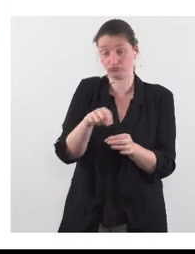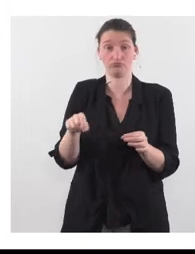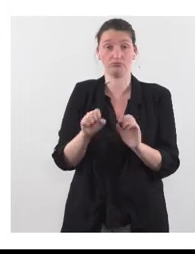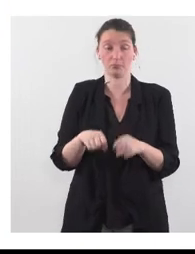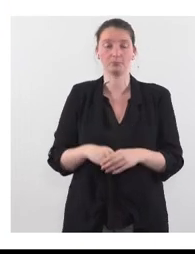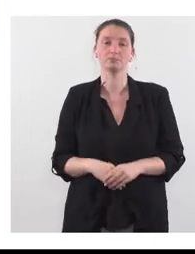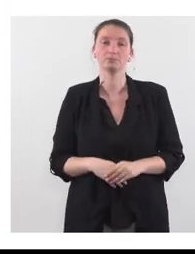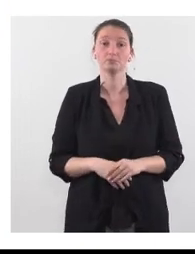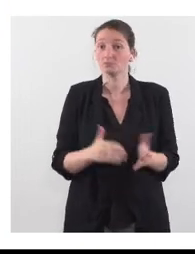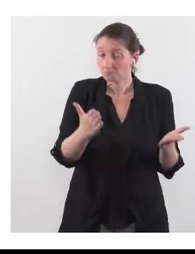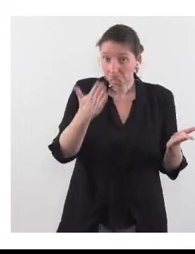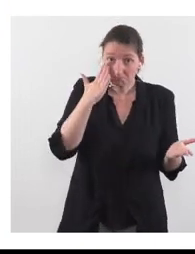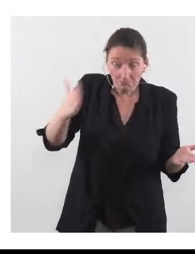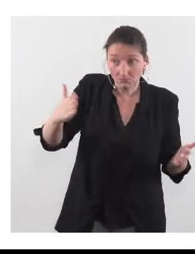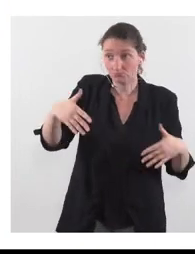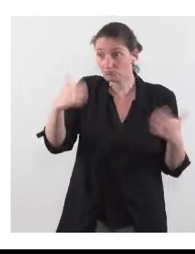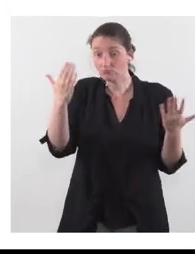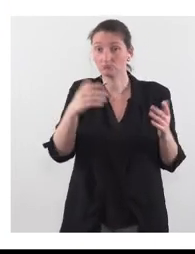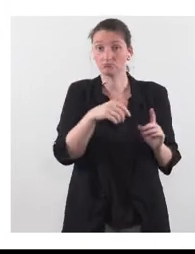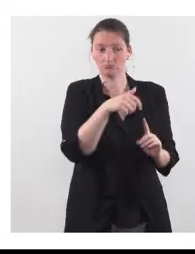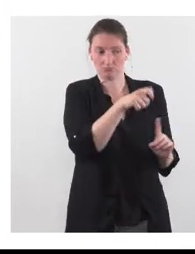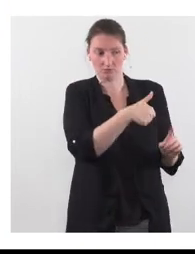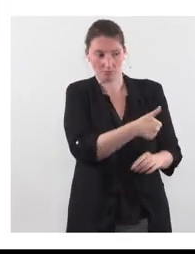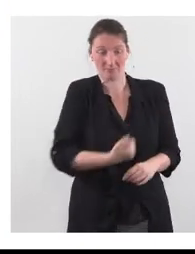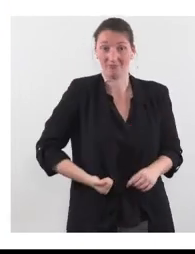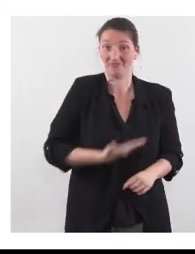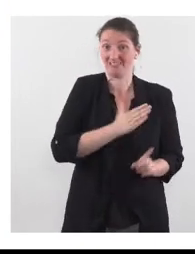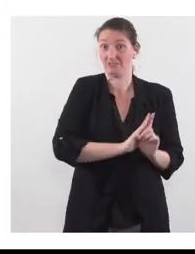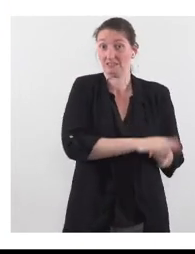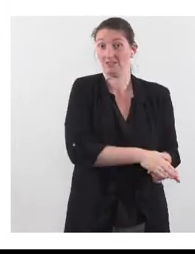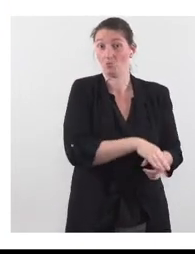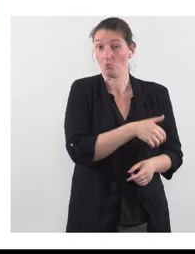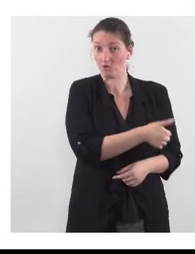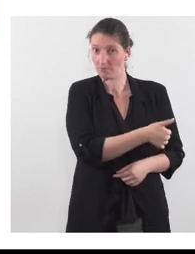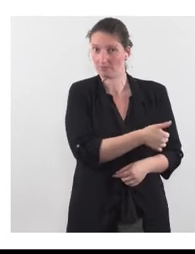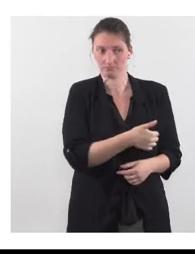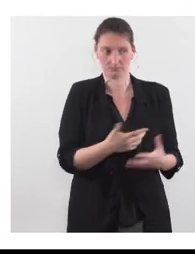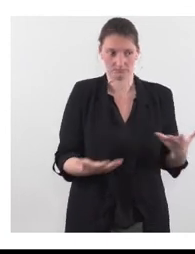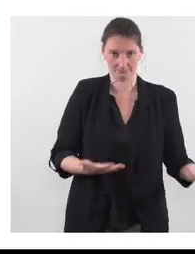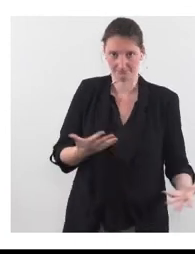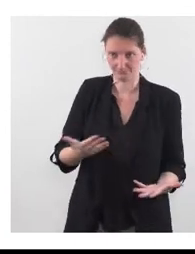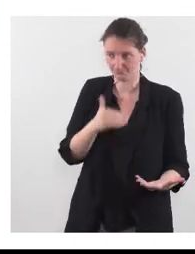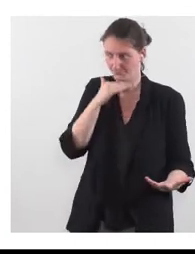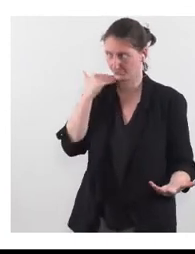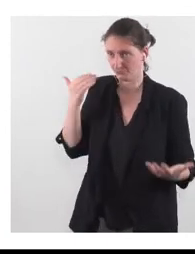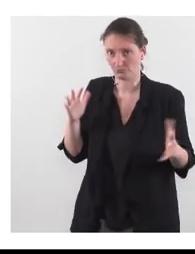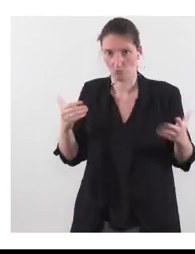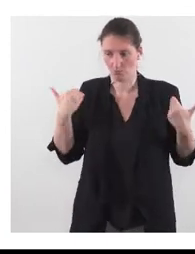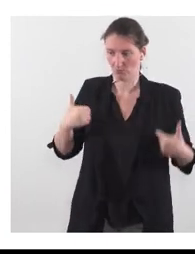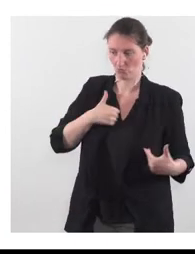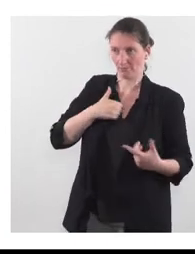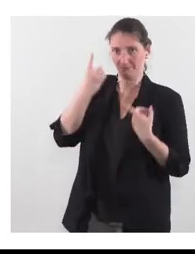Si une personne qui connaît la discrimination et ne peut pas soutenir ou défendre son